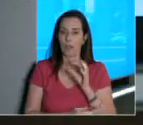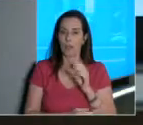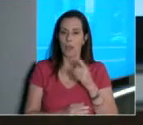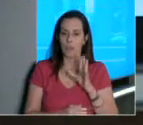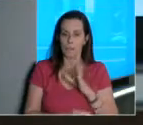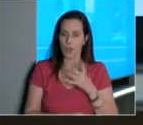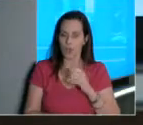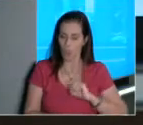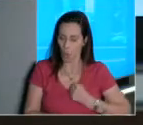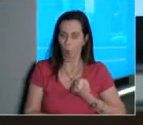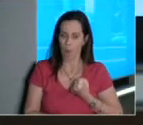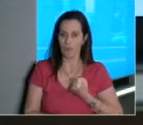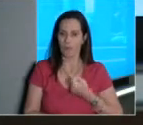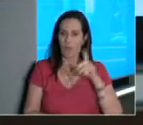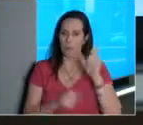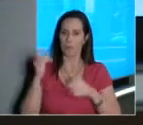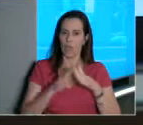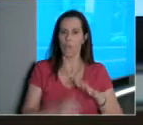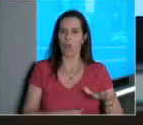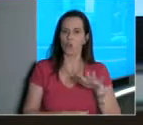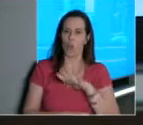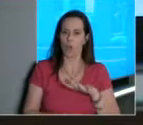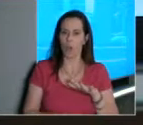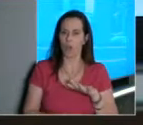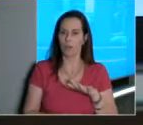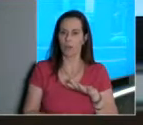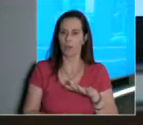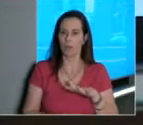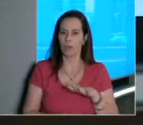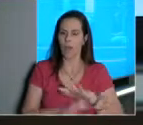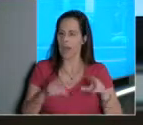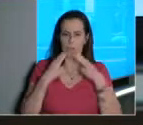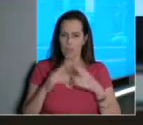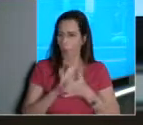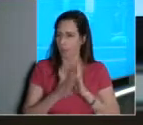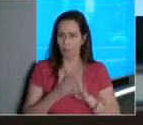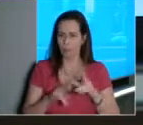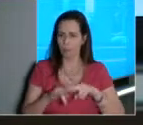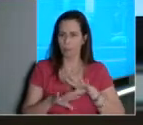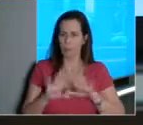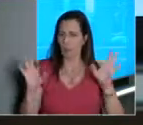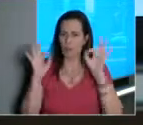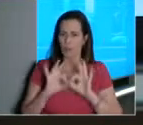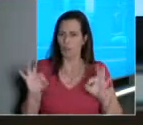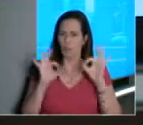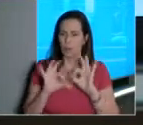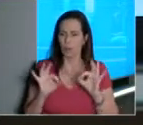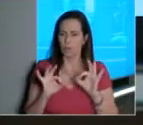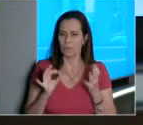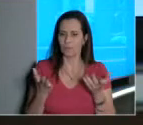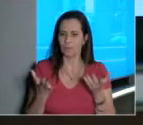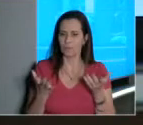הפצע שכואב, שמדמם בקרב תושבי השכונות, שנותרו ללא מענה בעצם, נותרו ללא שום, אתה